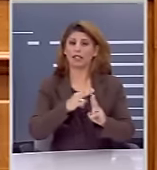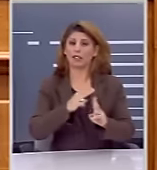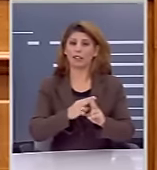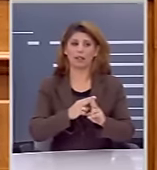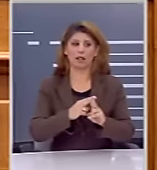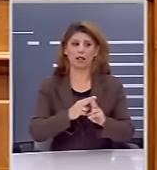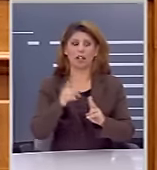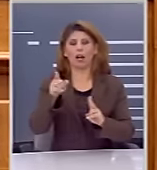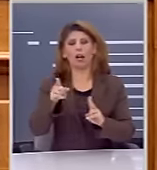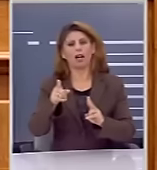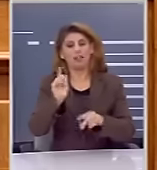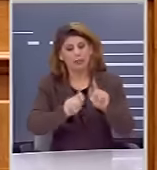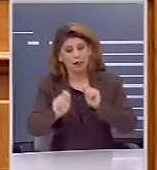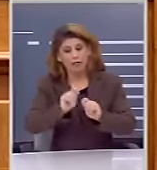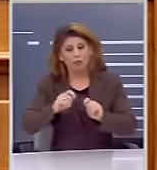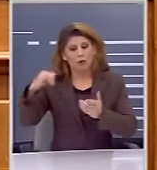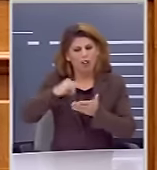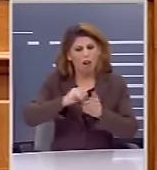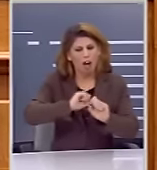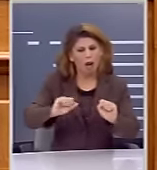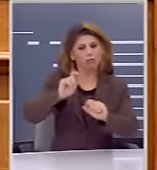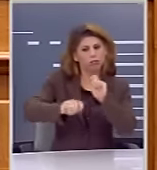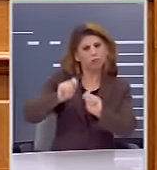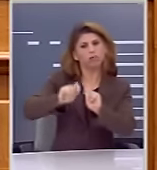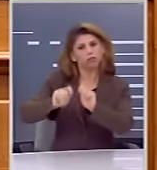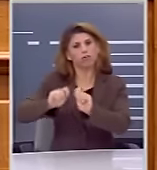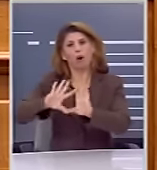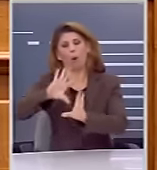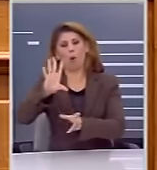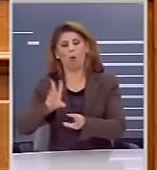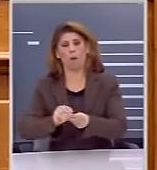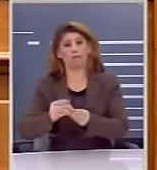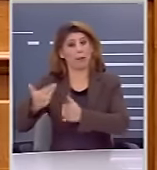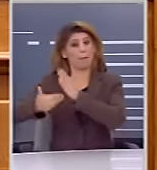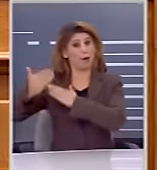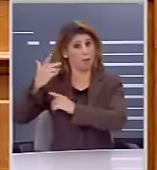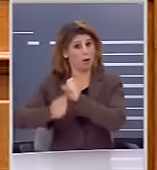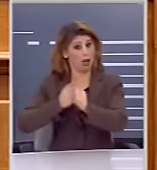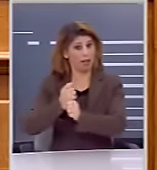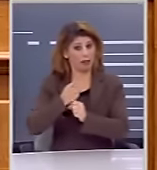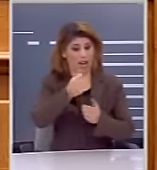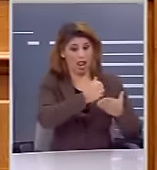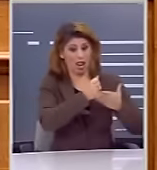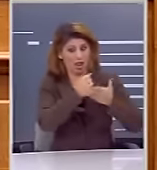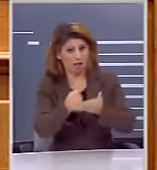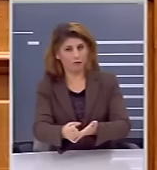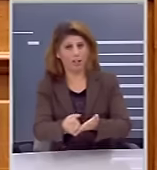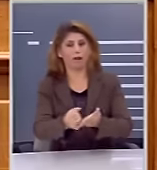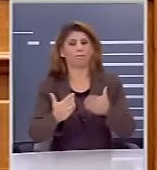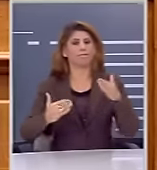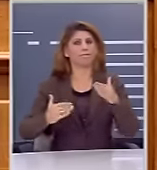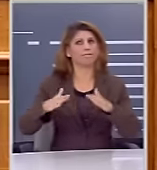support, δηλαδή συντηρήσεις. Αξίζει να σημειωθεί πως τα προηγούμενα έτη η απορρόφηση σχετικών πιστώσεων